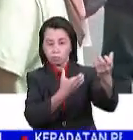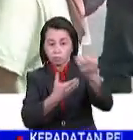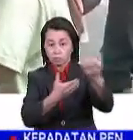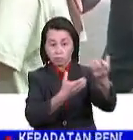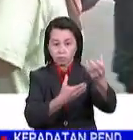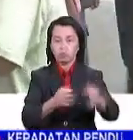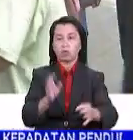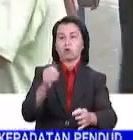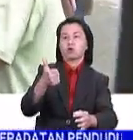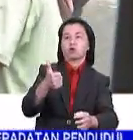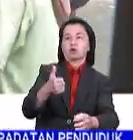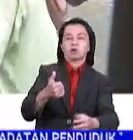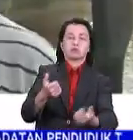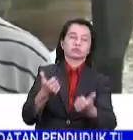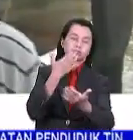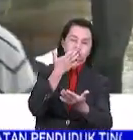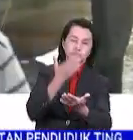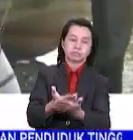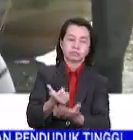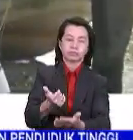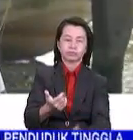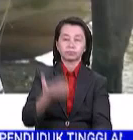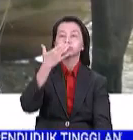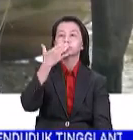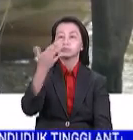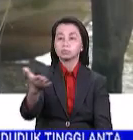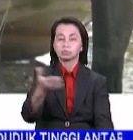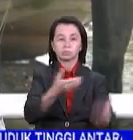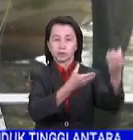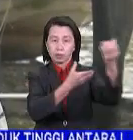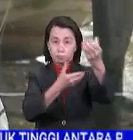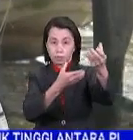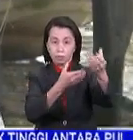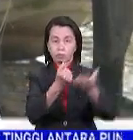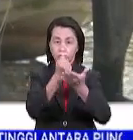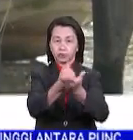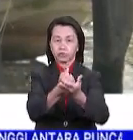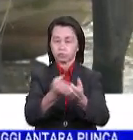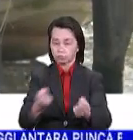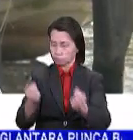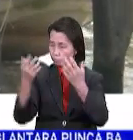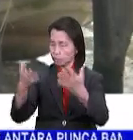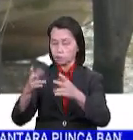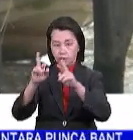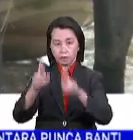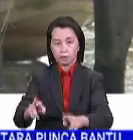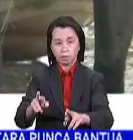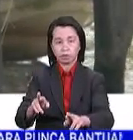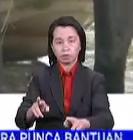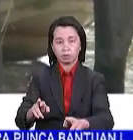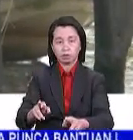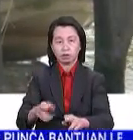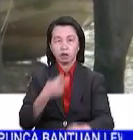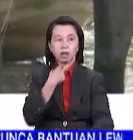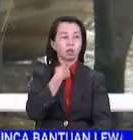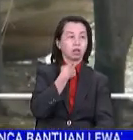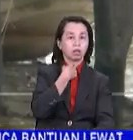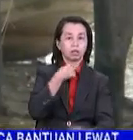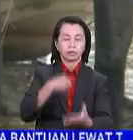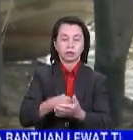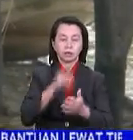penyelamat tidak ternilai. Terima kasih kepada pihak bomba yang menolong untuk ramai rakyat yang sangkut dalam banjir